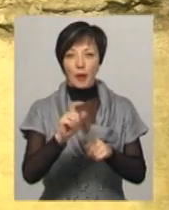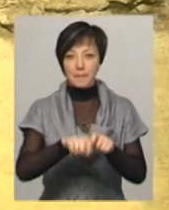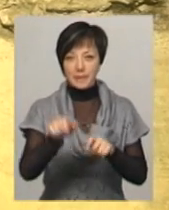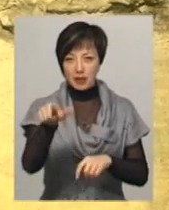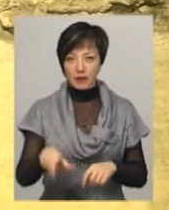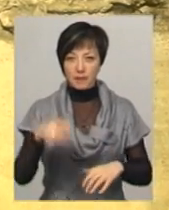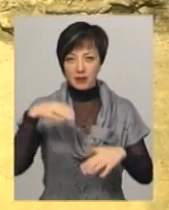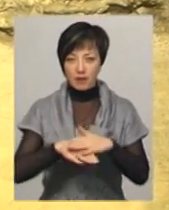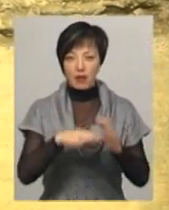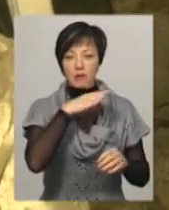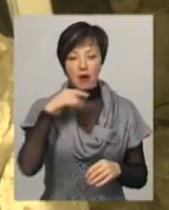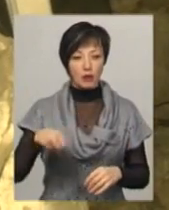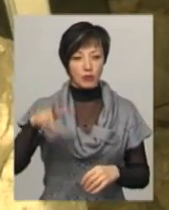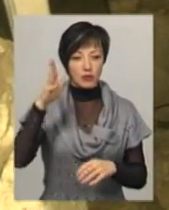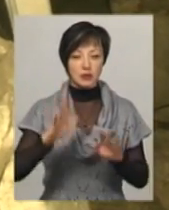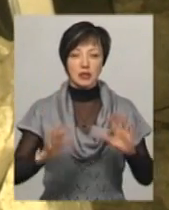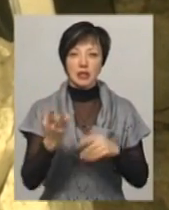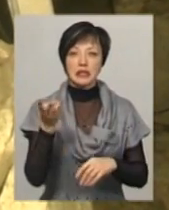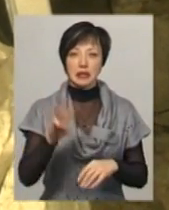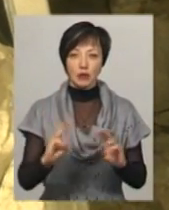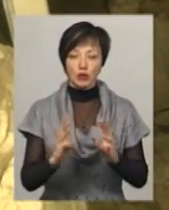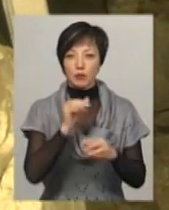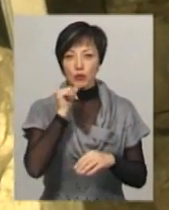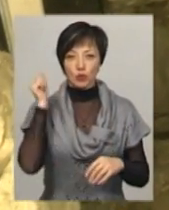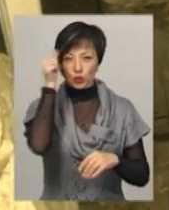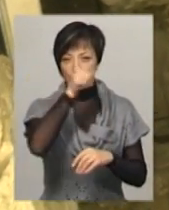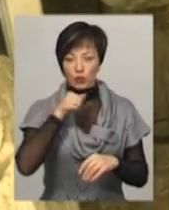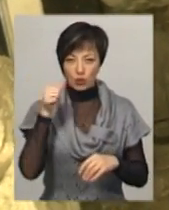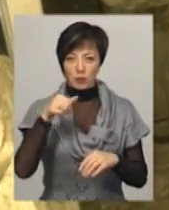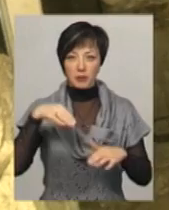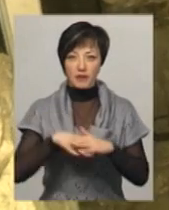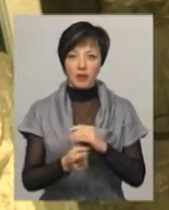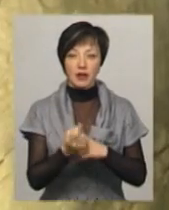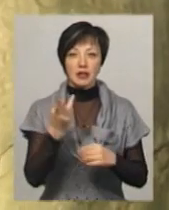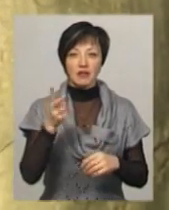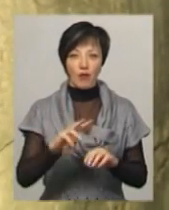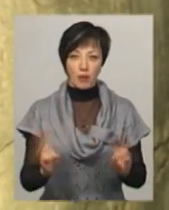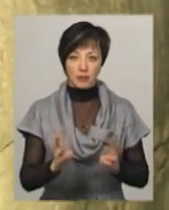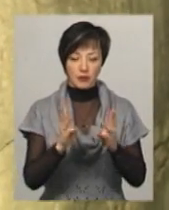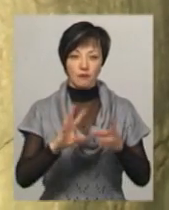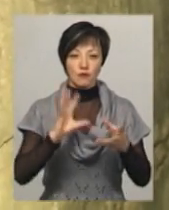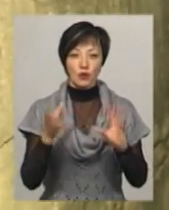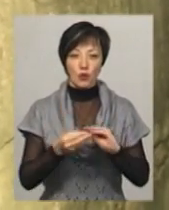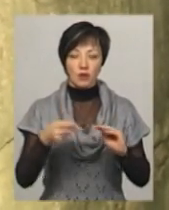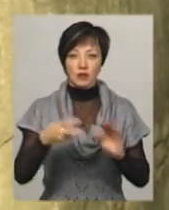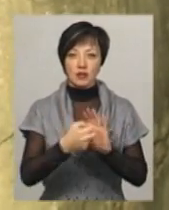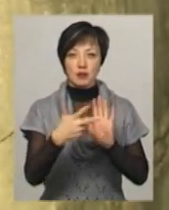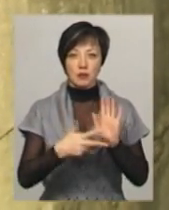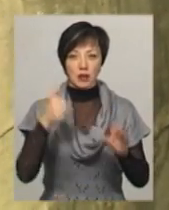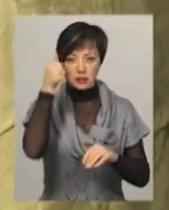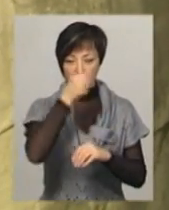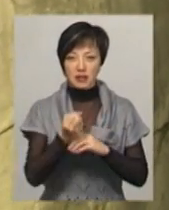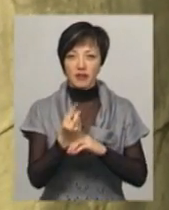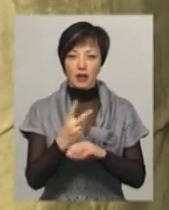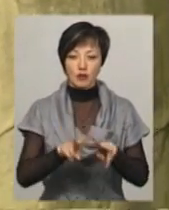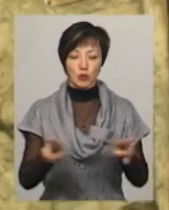року у підвалах багатоповерхівок сталося 3 пожежі. Минулого року за січень місяць у підвалах виникло 2 загоряння. Всього за 2018 рік сталося